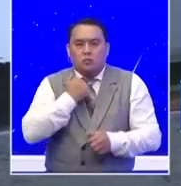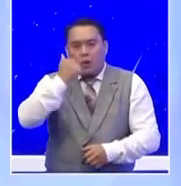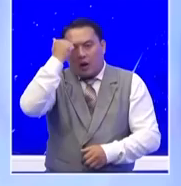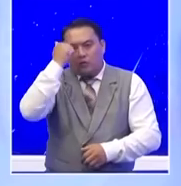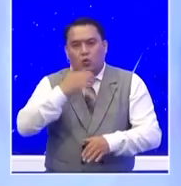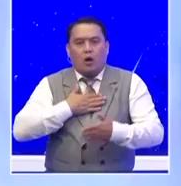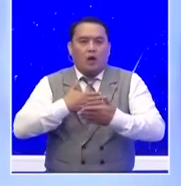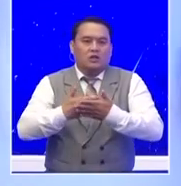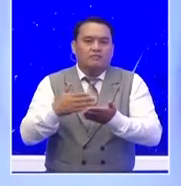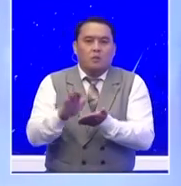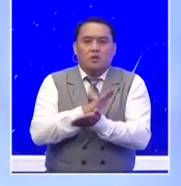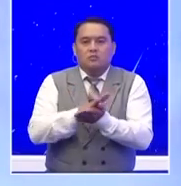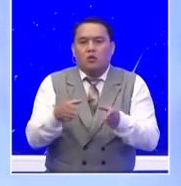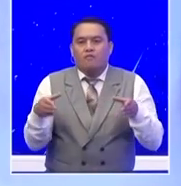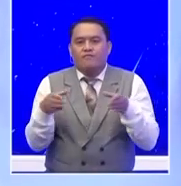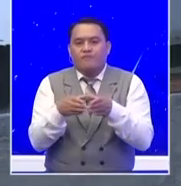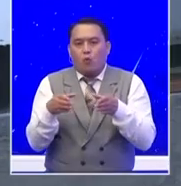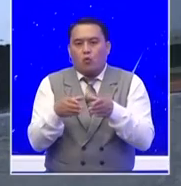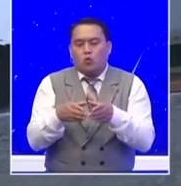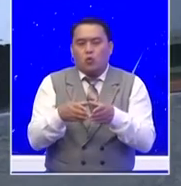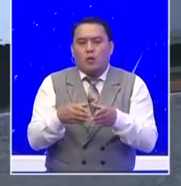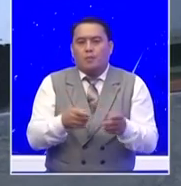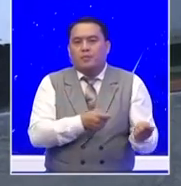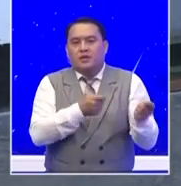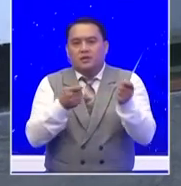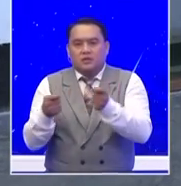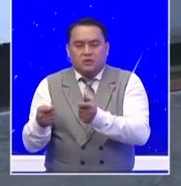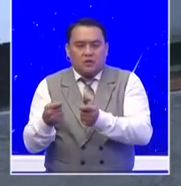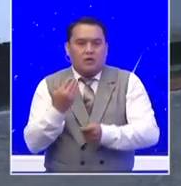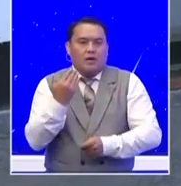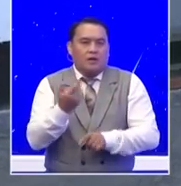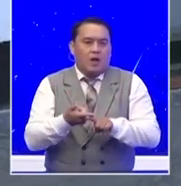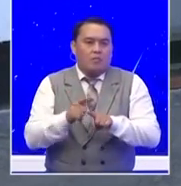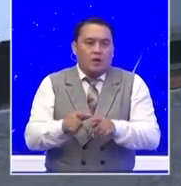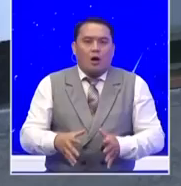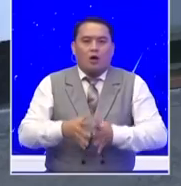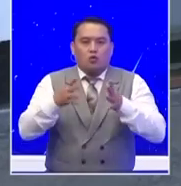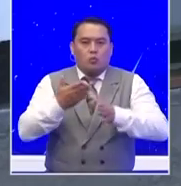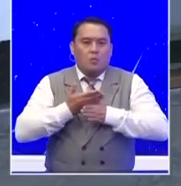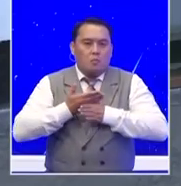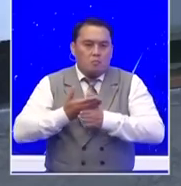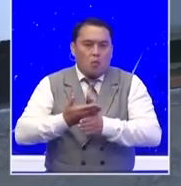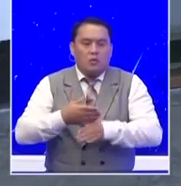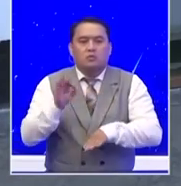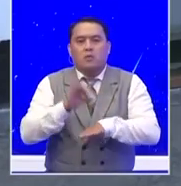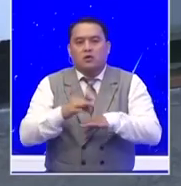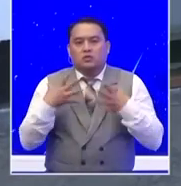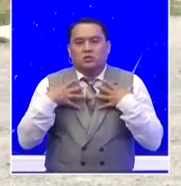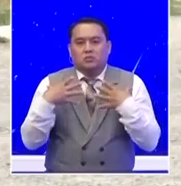аксусцам, волонтерам, благотворительному фонду. Нам помогли, привезли кислородные концентраторы. Это была огромная помощь. Столько больных